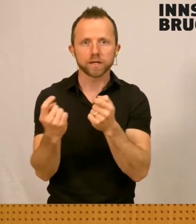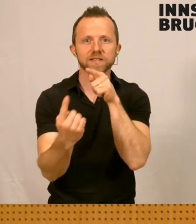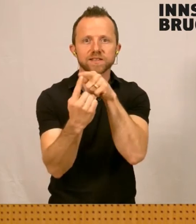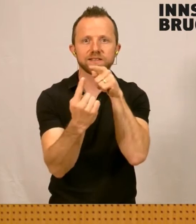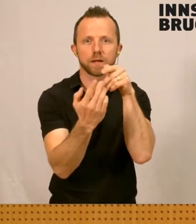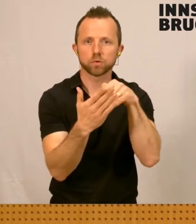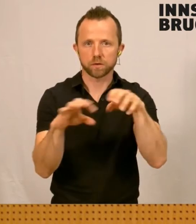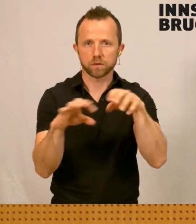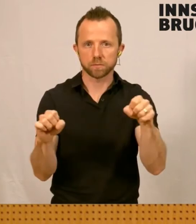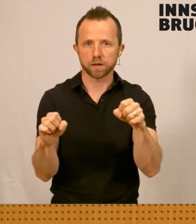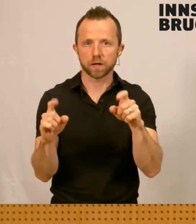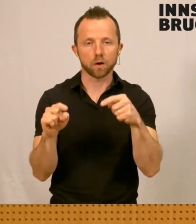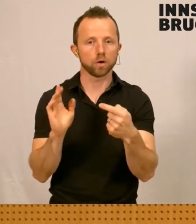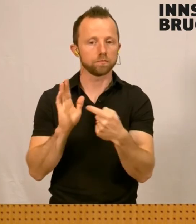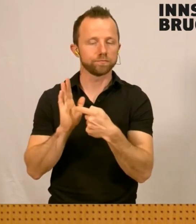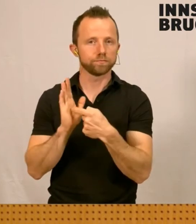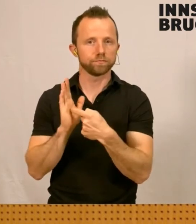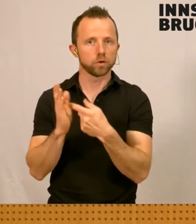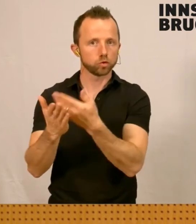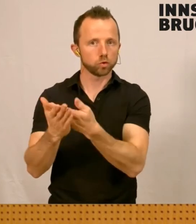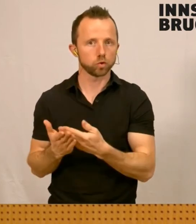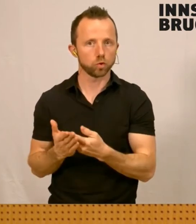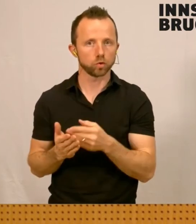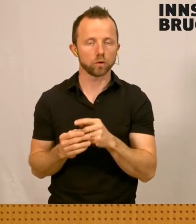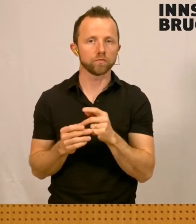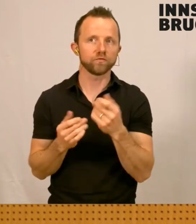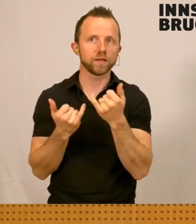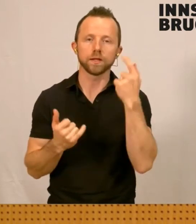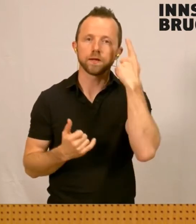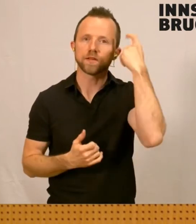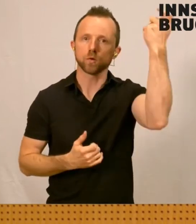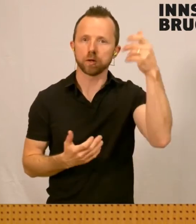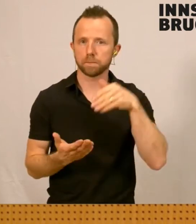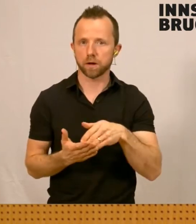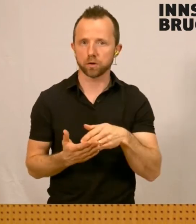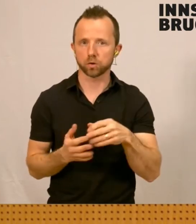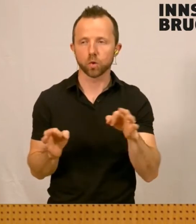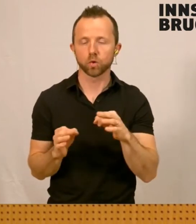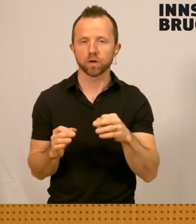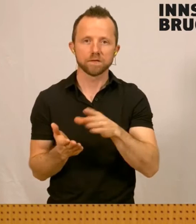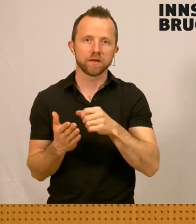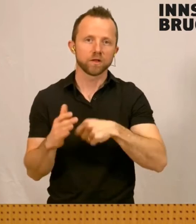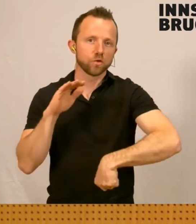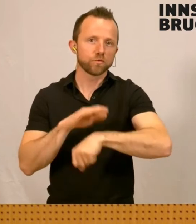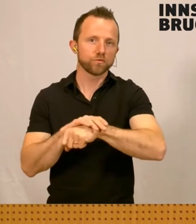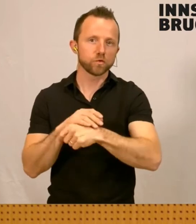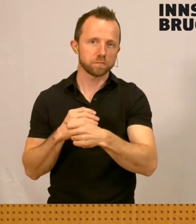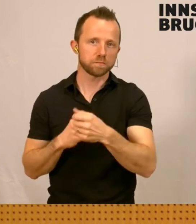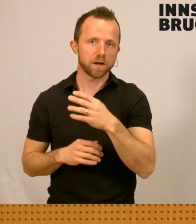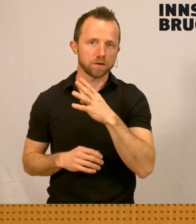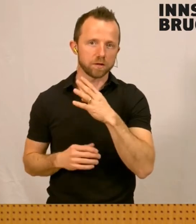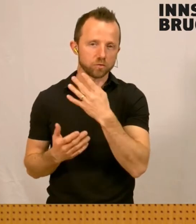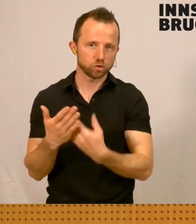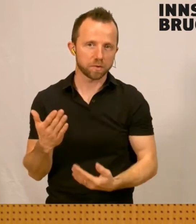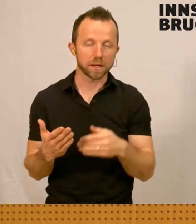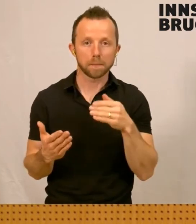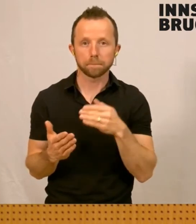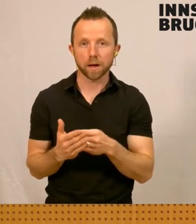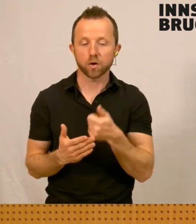auch Vorgaben und Visionen. Um auch einmal die Fußballersprache zu verwenden, man braucht auch den Zug zum